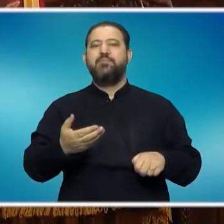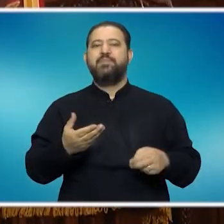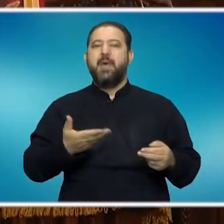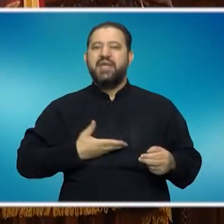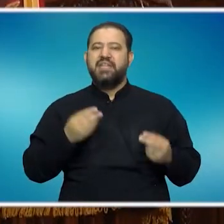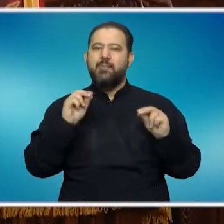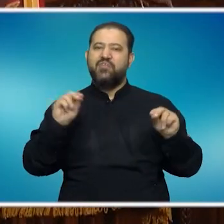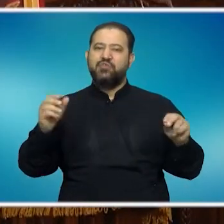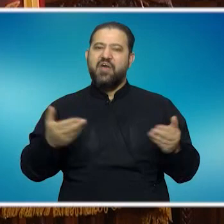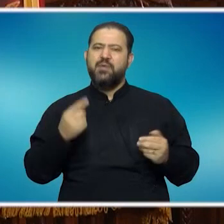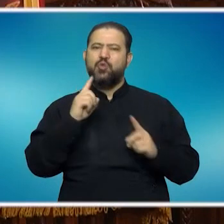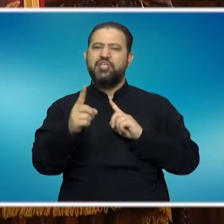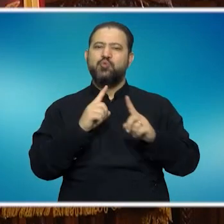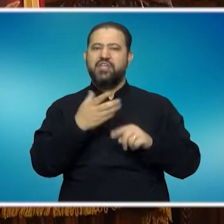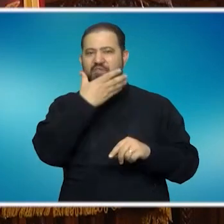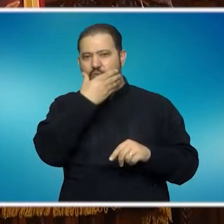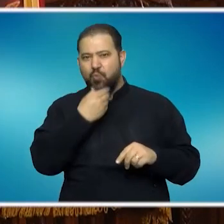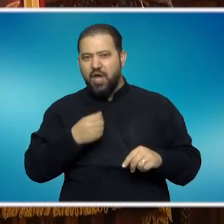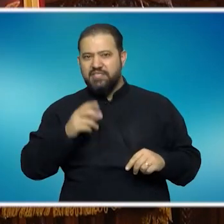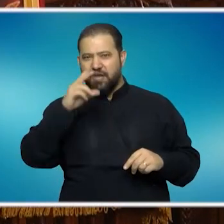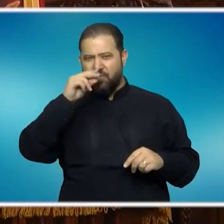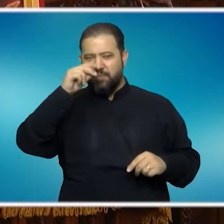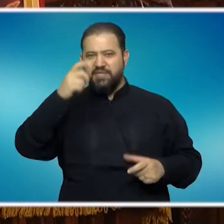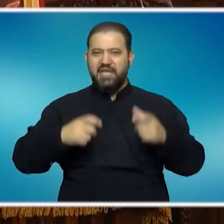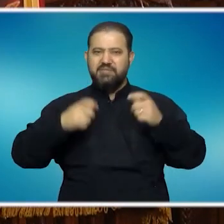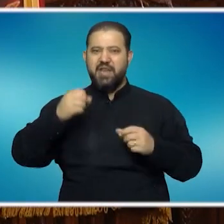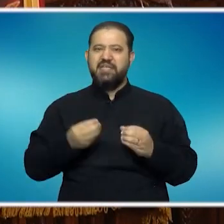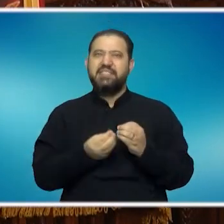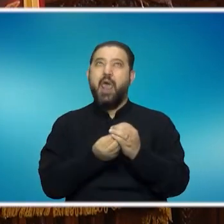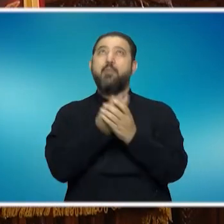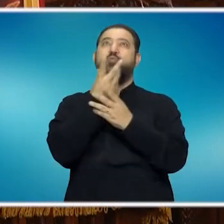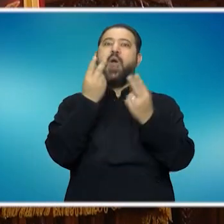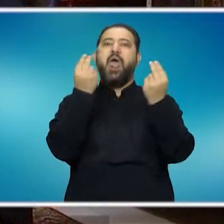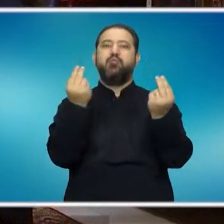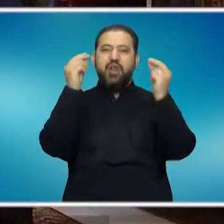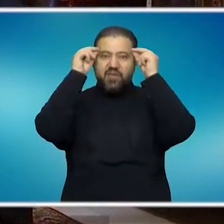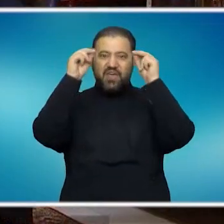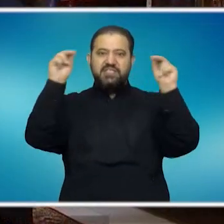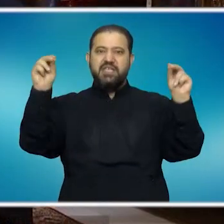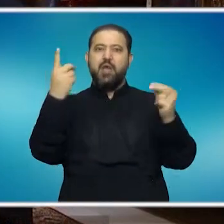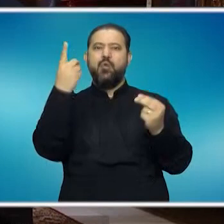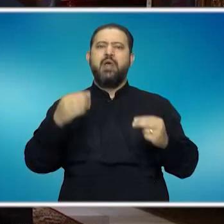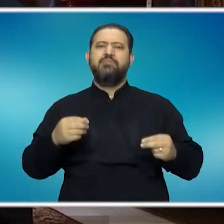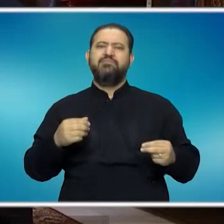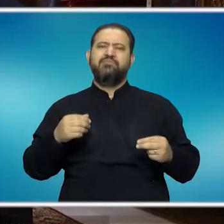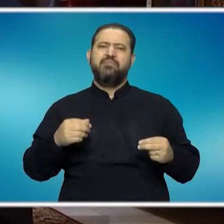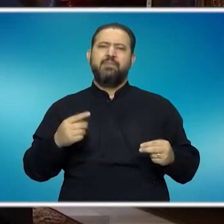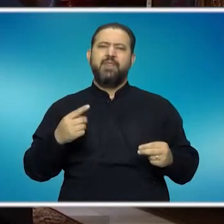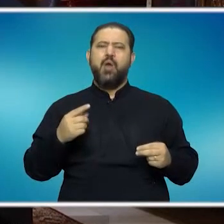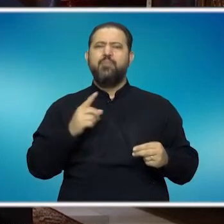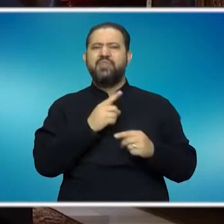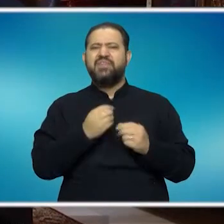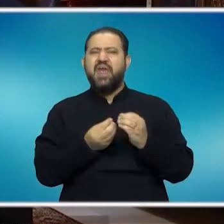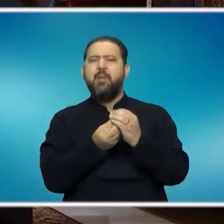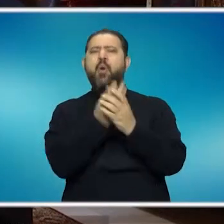Părinte profesor, iată, avem o temă frumoasă. Vorbim despre praznicul Bunei Vestiri, un moment de mare bucurie din,